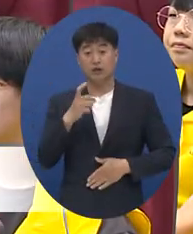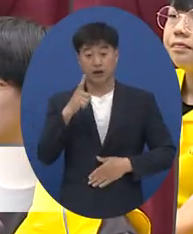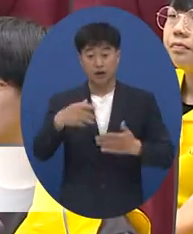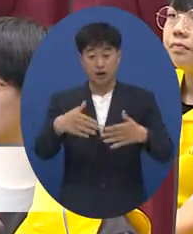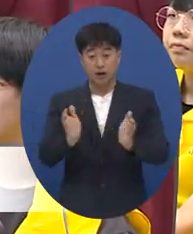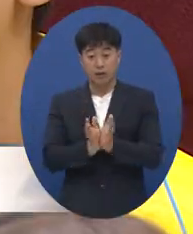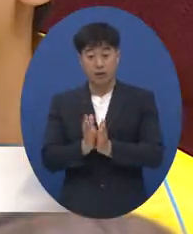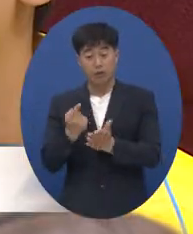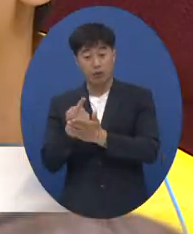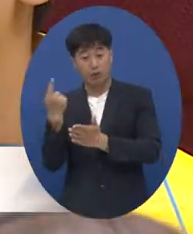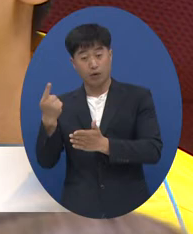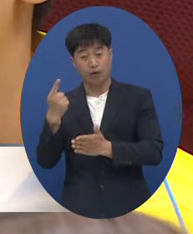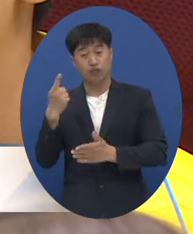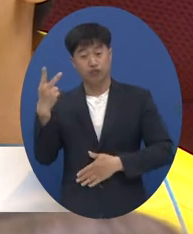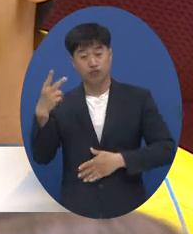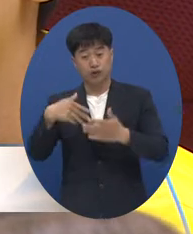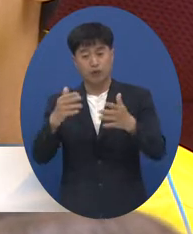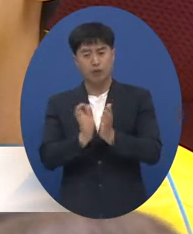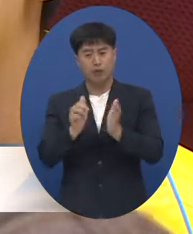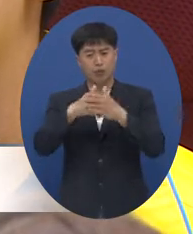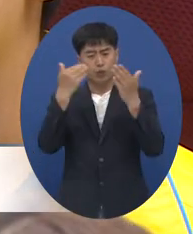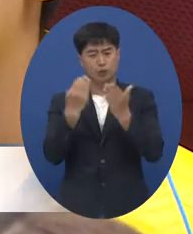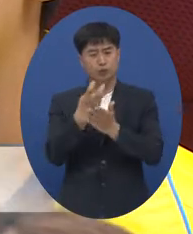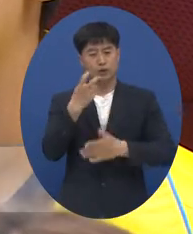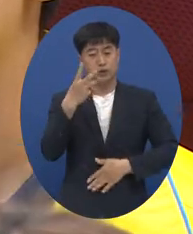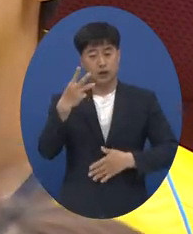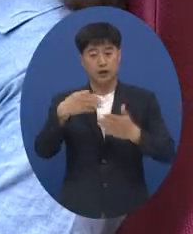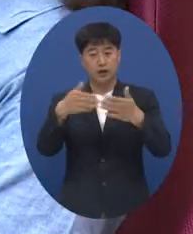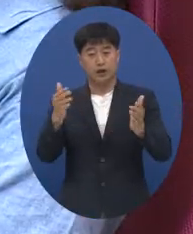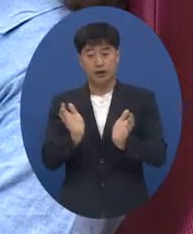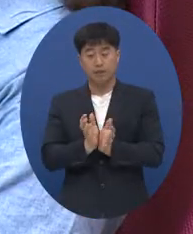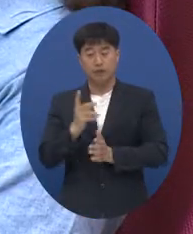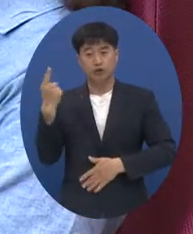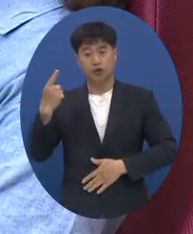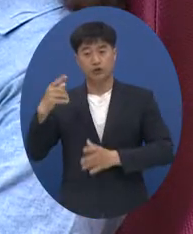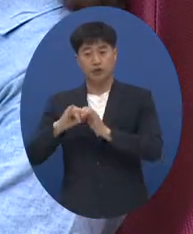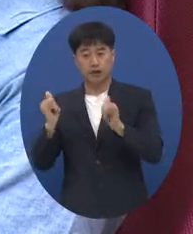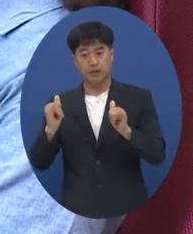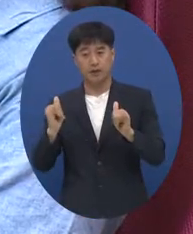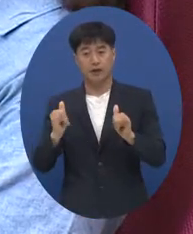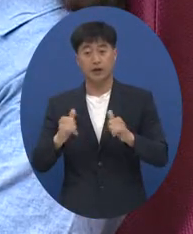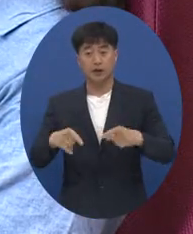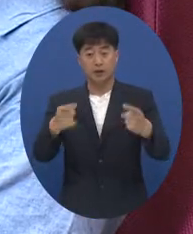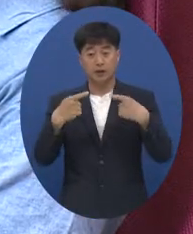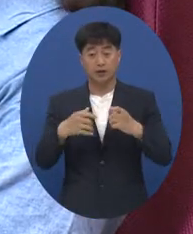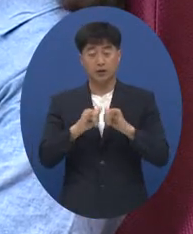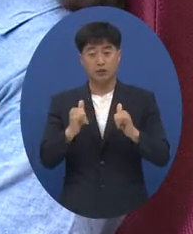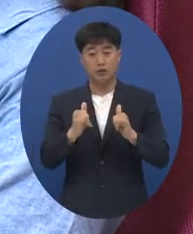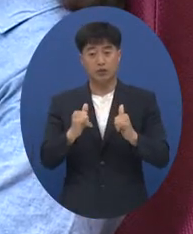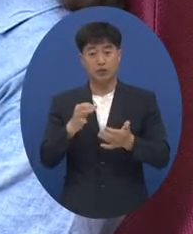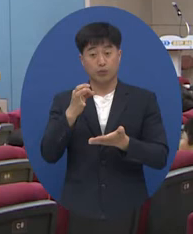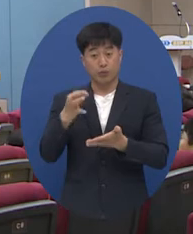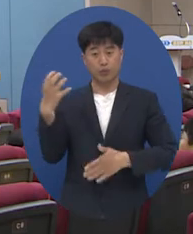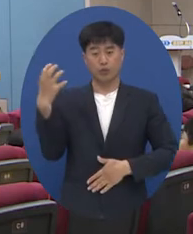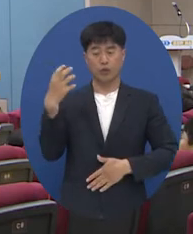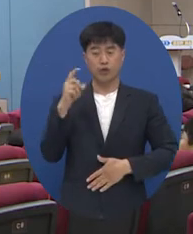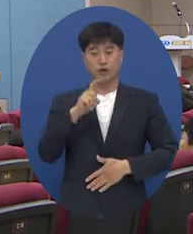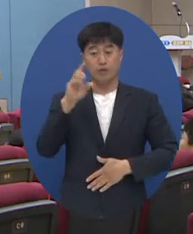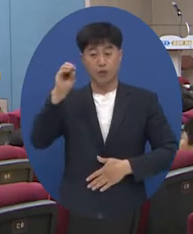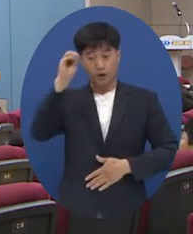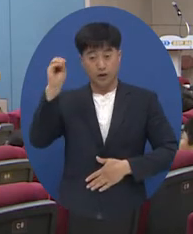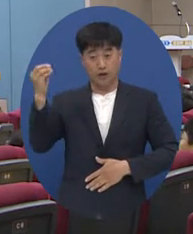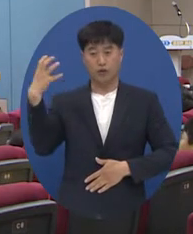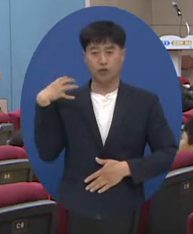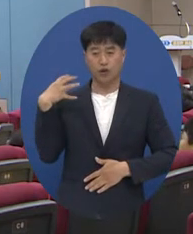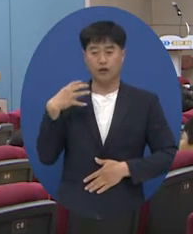2개 팀까지 총 33개 팀 천여 명. 참가자는 경비 10%를 부담하고